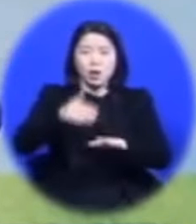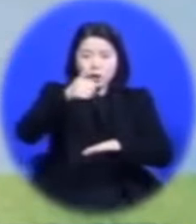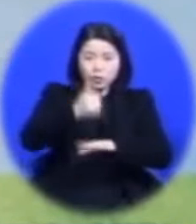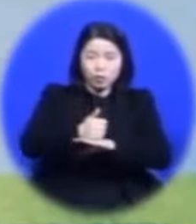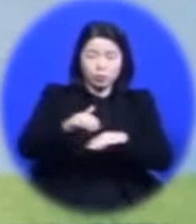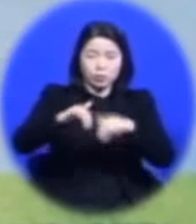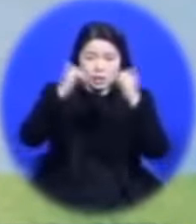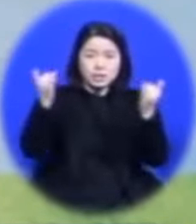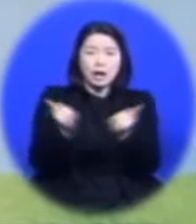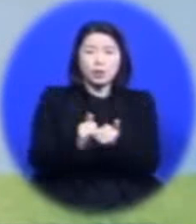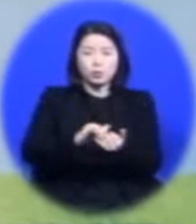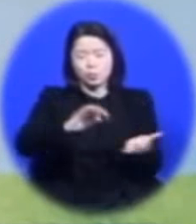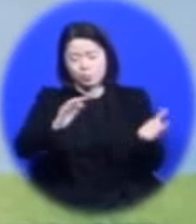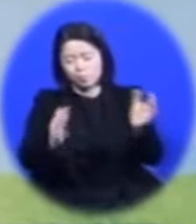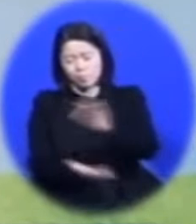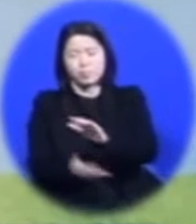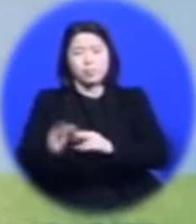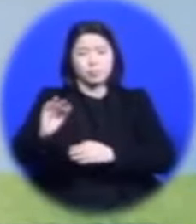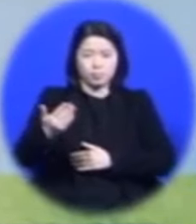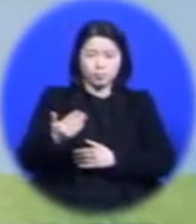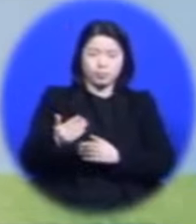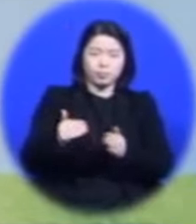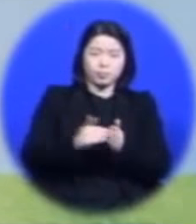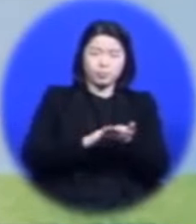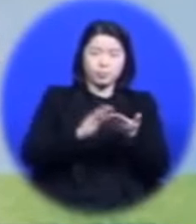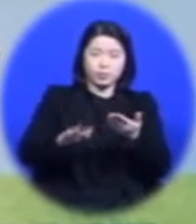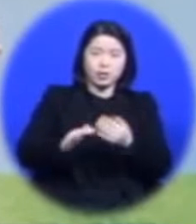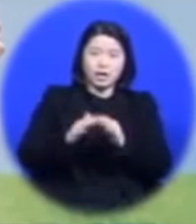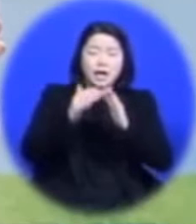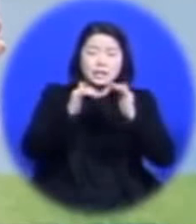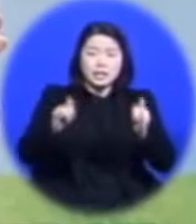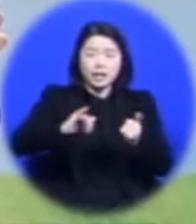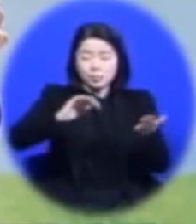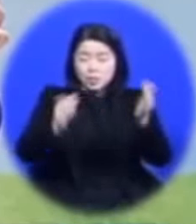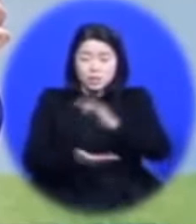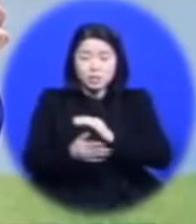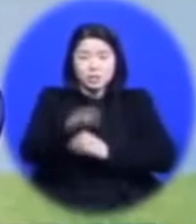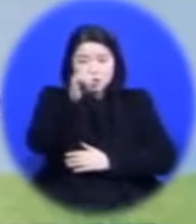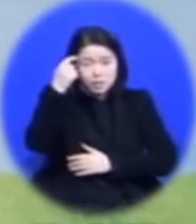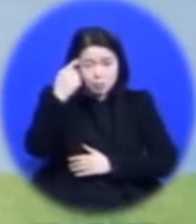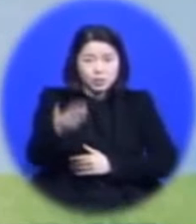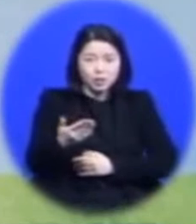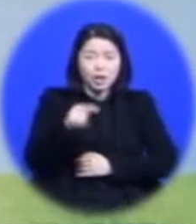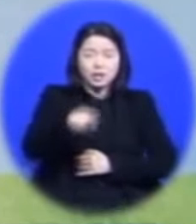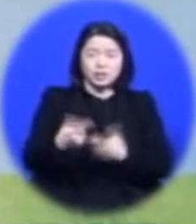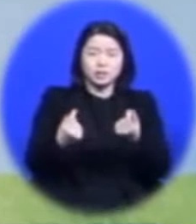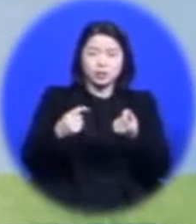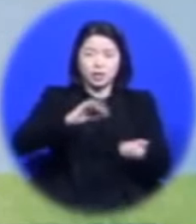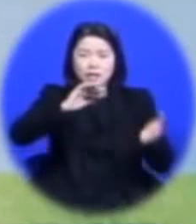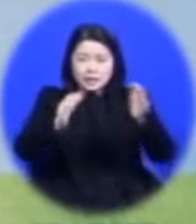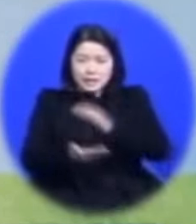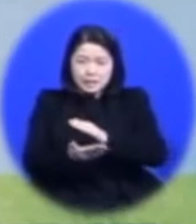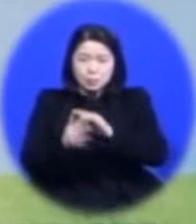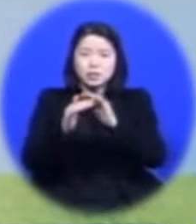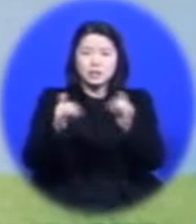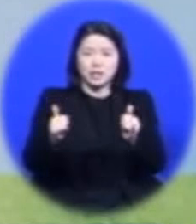사회도 뒤집어지는 사람이 뒤집어졌네 그렇게 뒤집어진